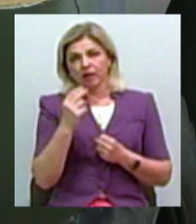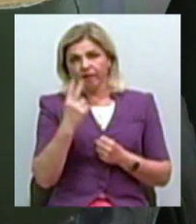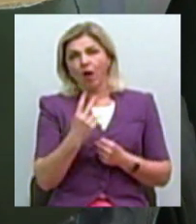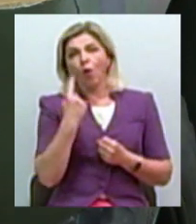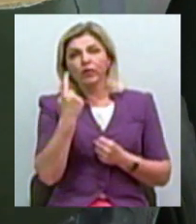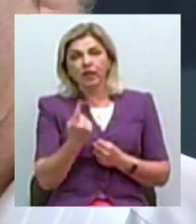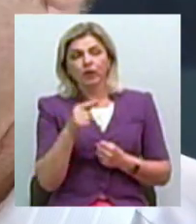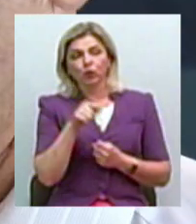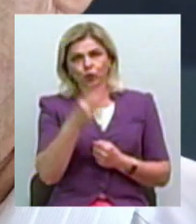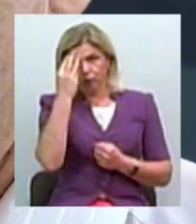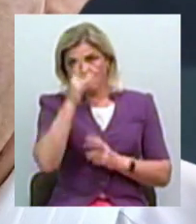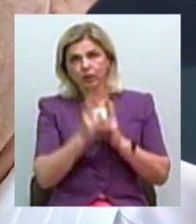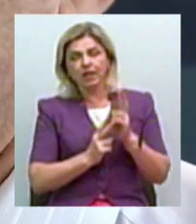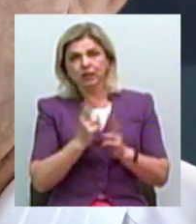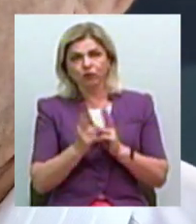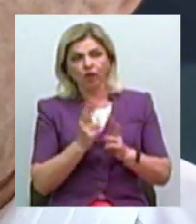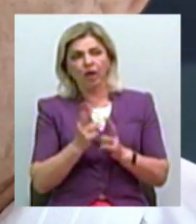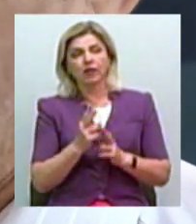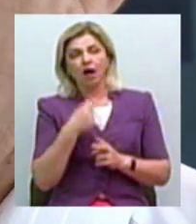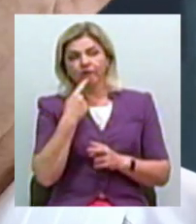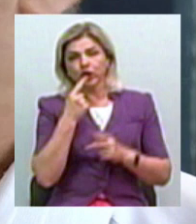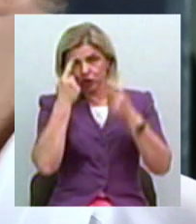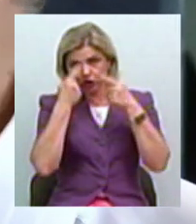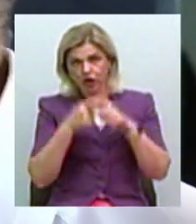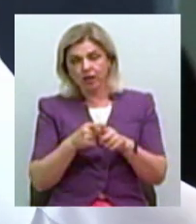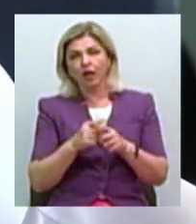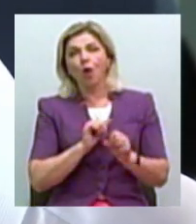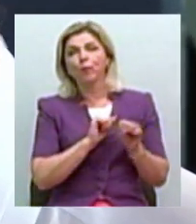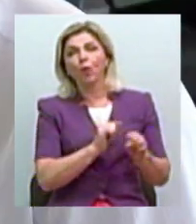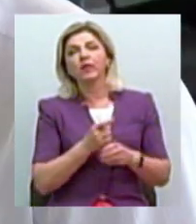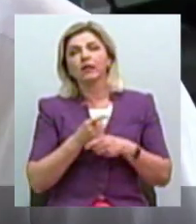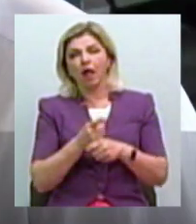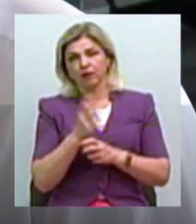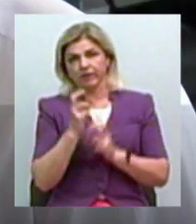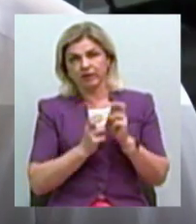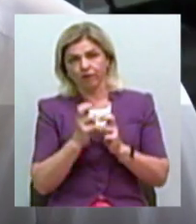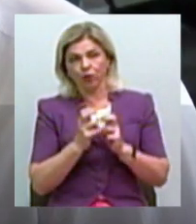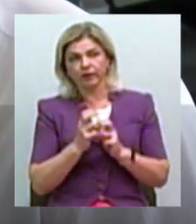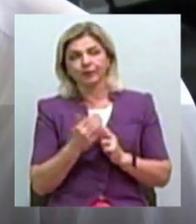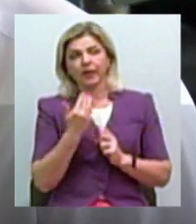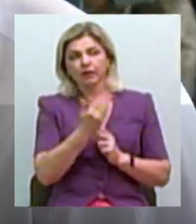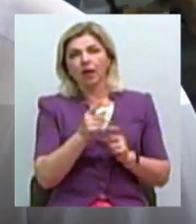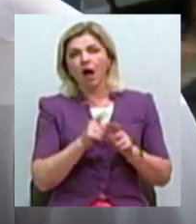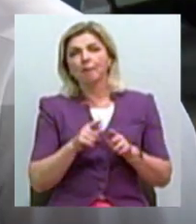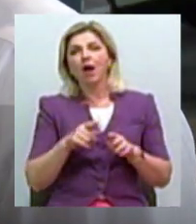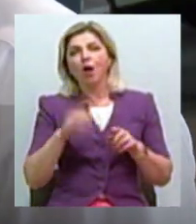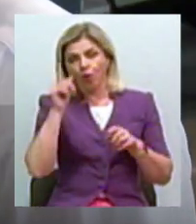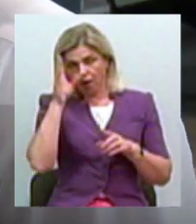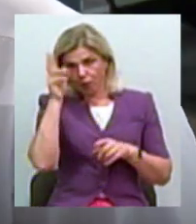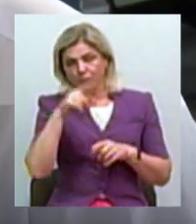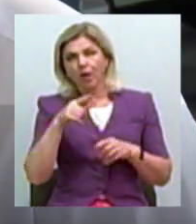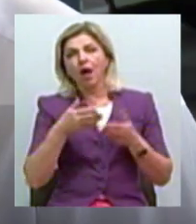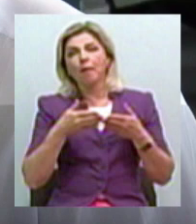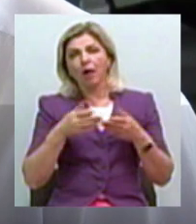її модернізували, говорить головний інженер бронетанкового заводу Олександр Федищенко. Вона плаваюча, доведенням до виду